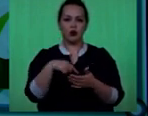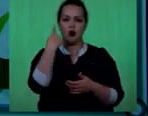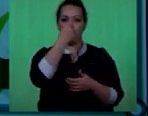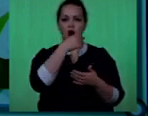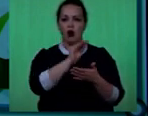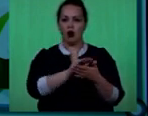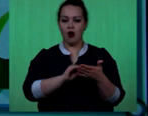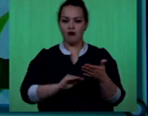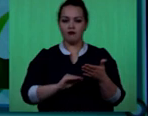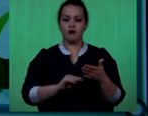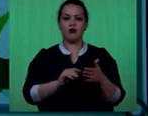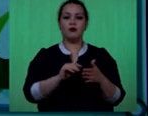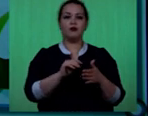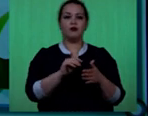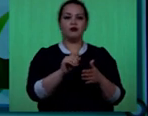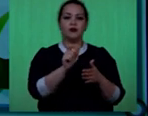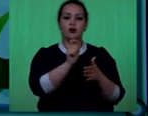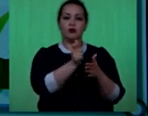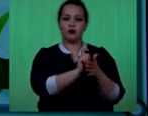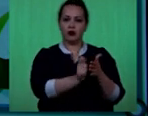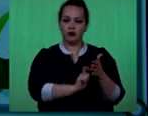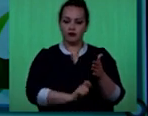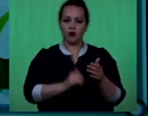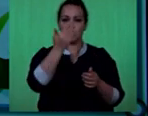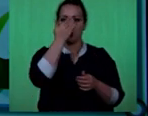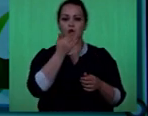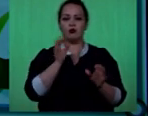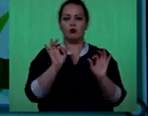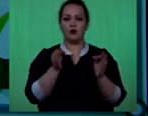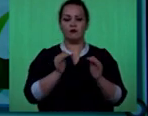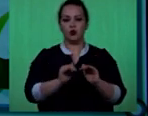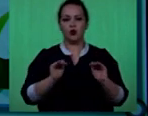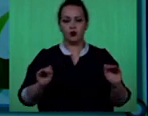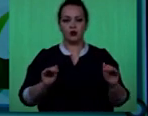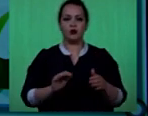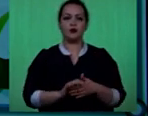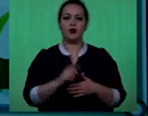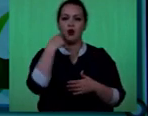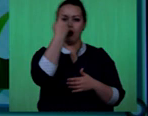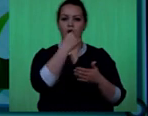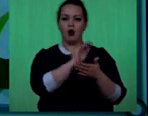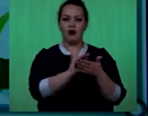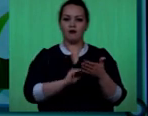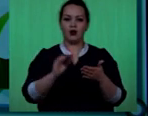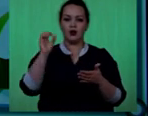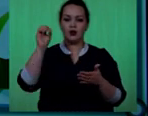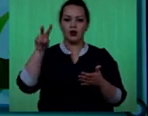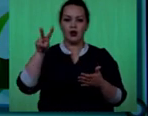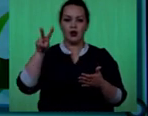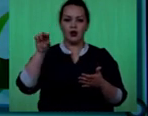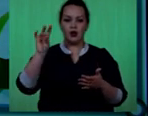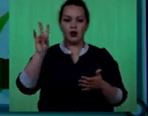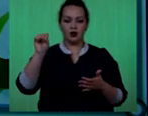стихотворение лето правильно ребята автор стихотворения елена трутнева